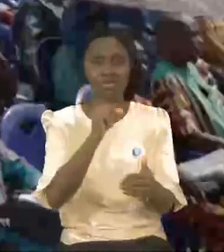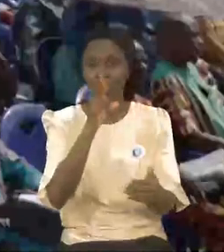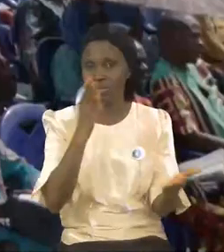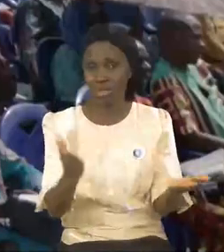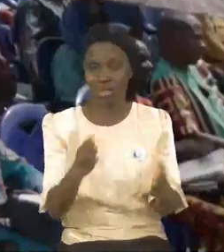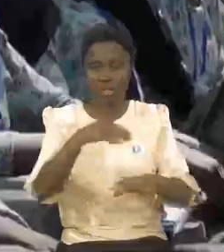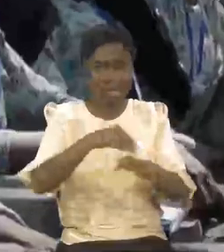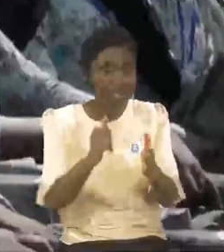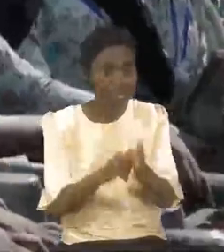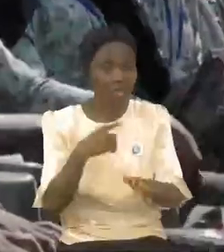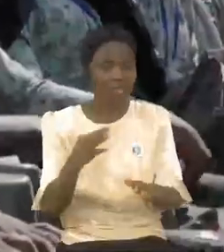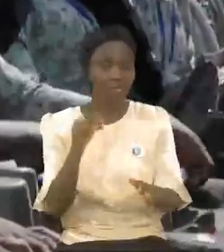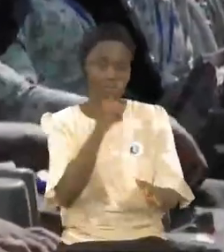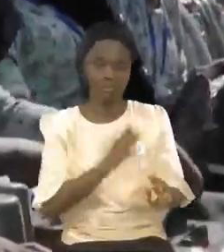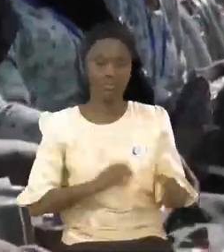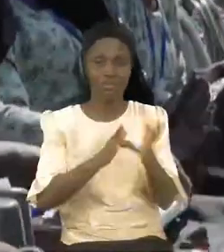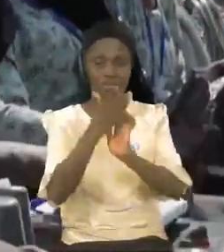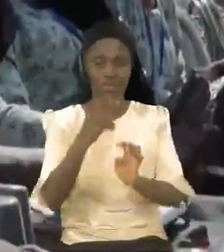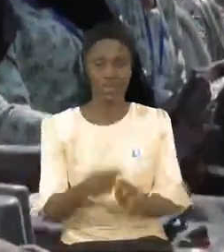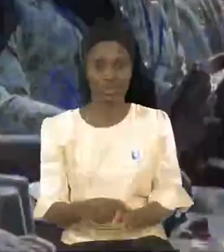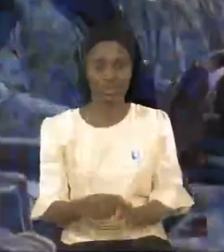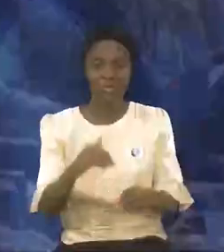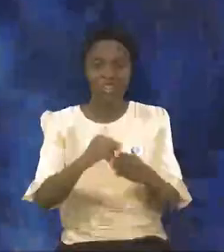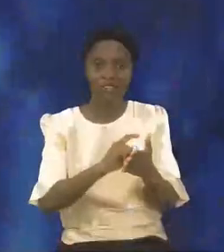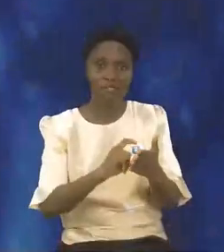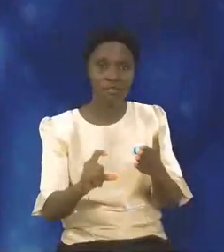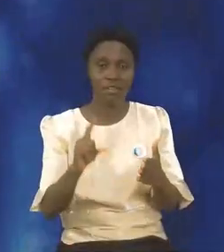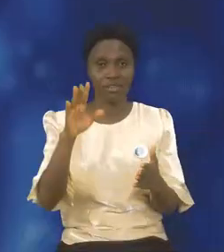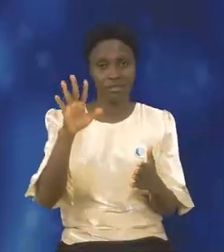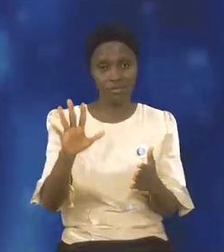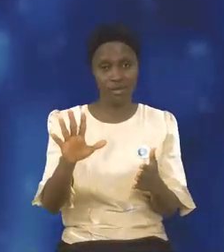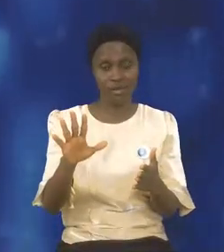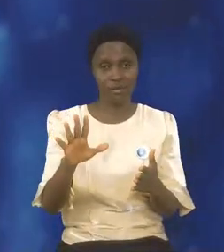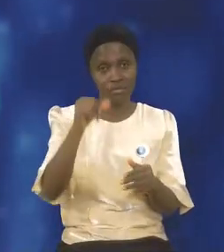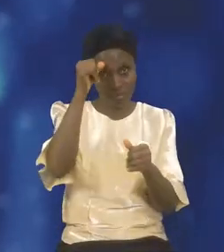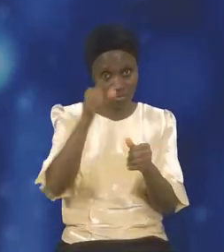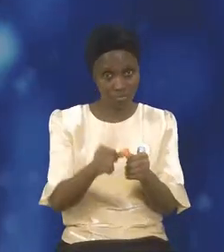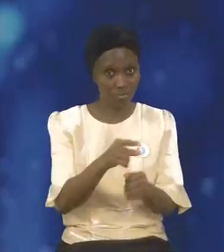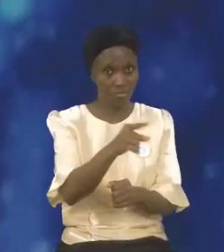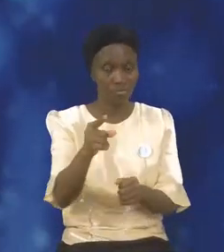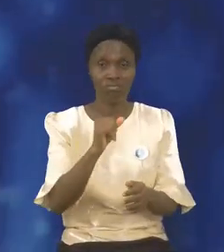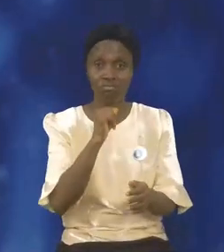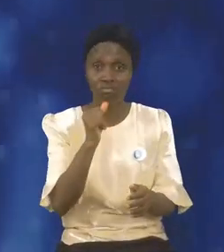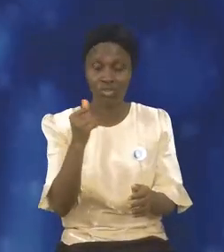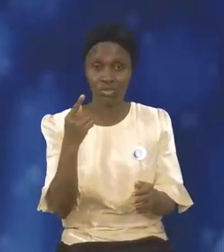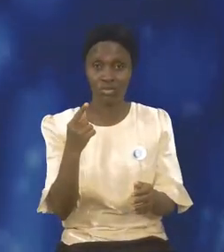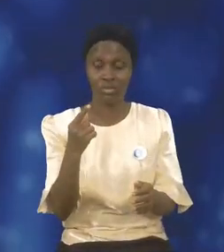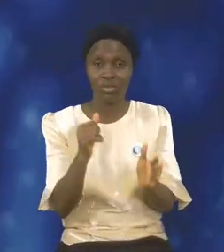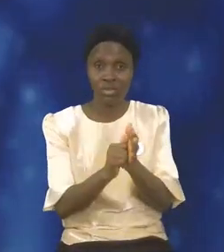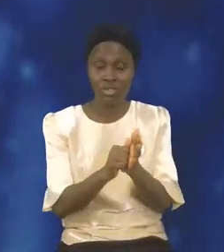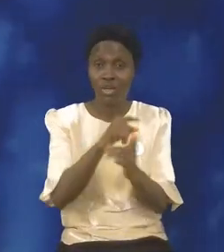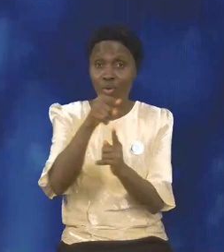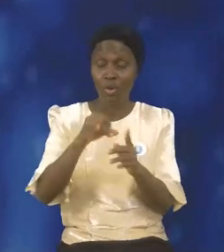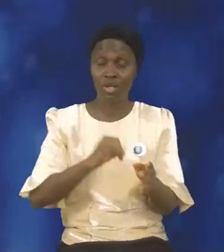saints et que vous ne demeuriez pas ici sur terre à l'époque. Là. Je ne serai pas là à l'époque. Le verset